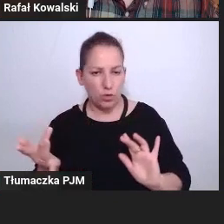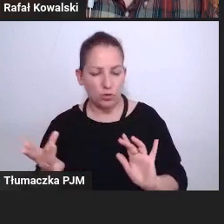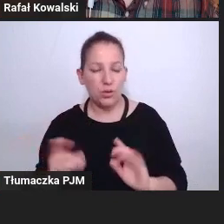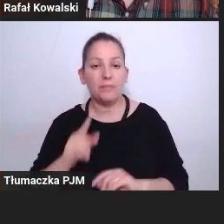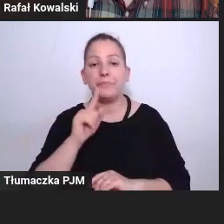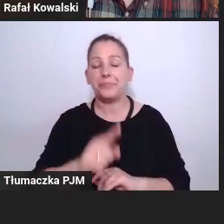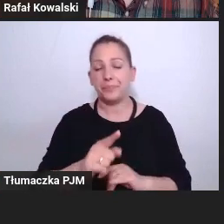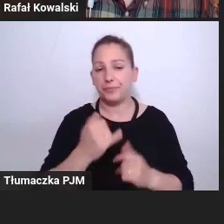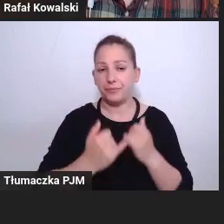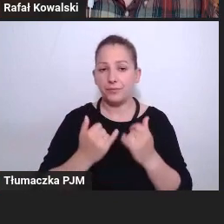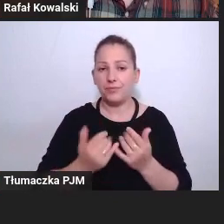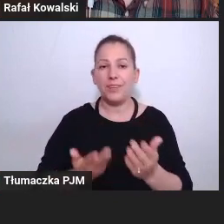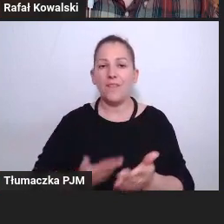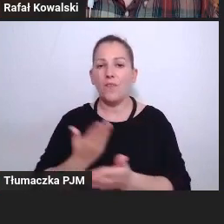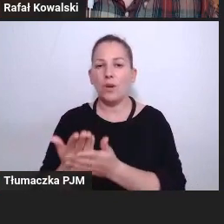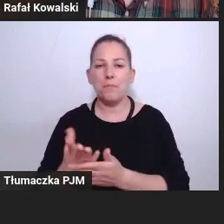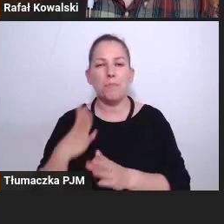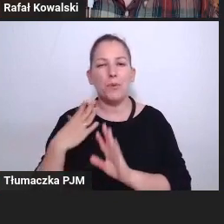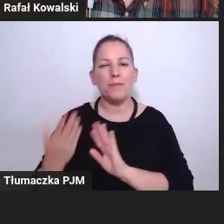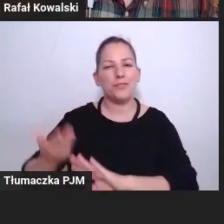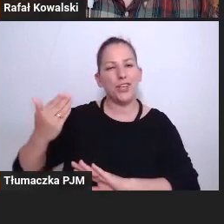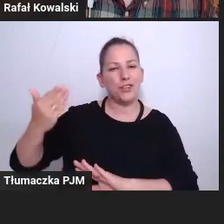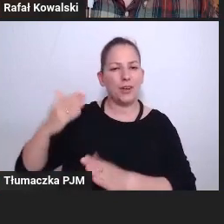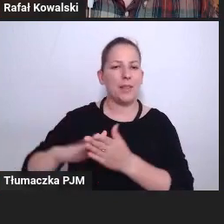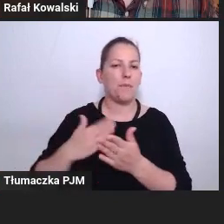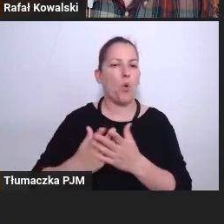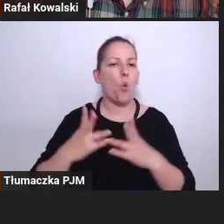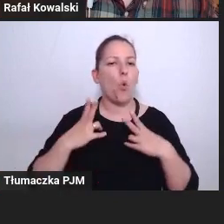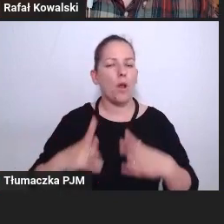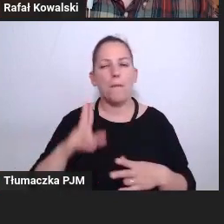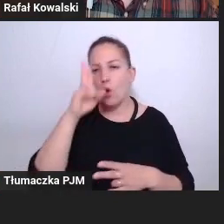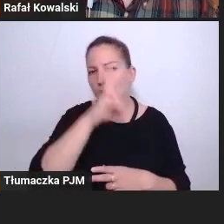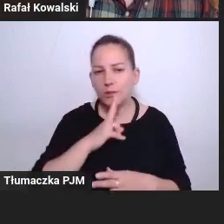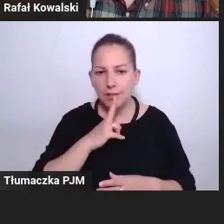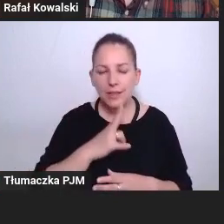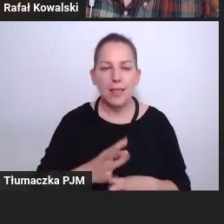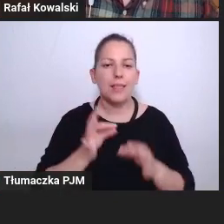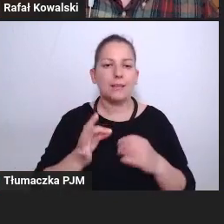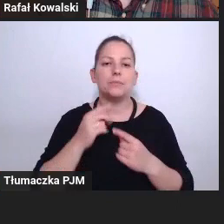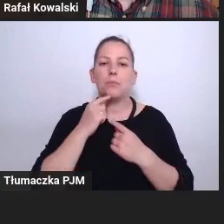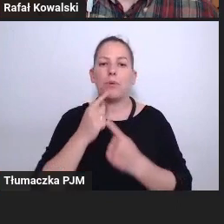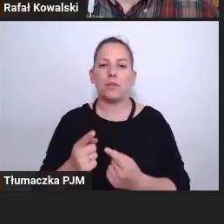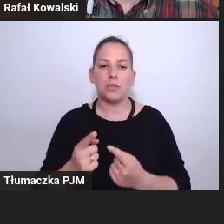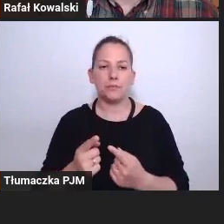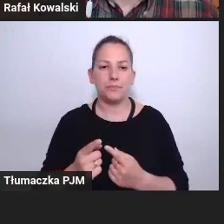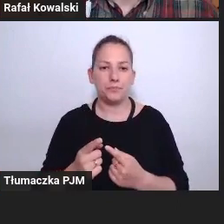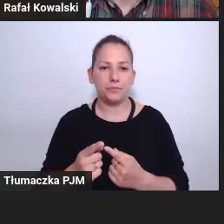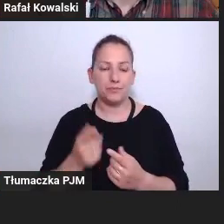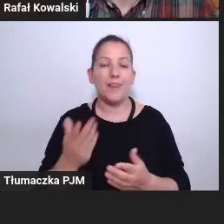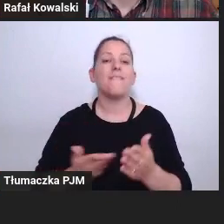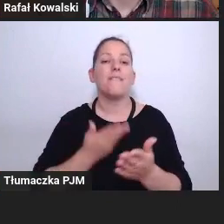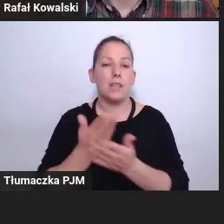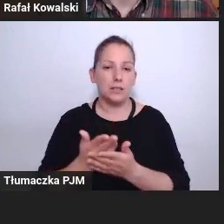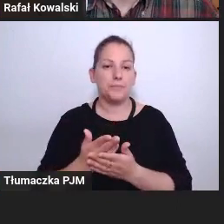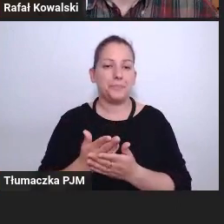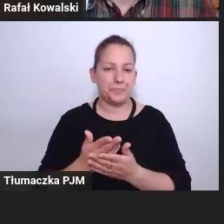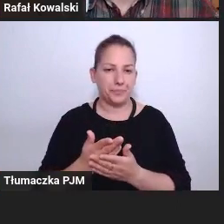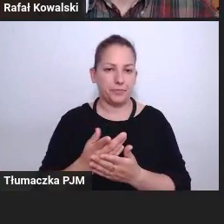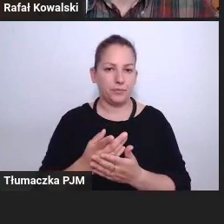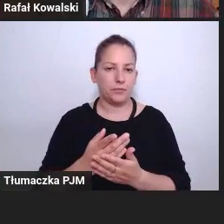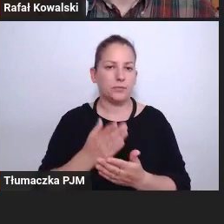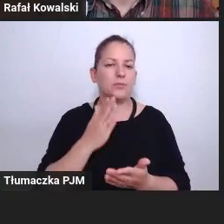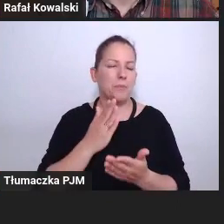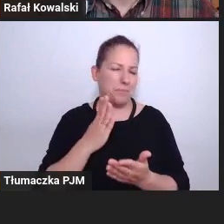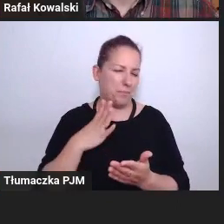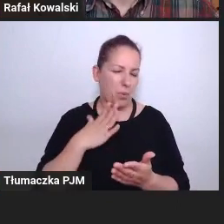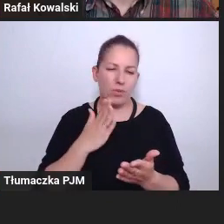przypadku wniosków takich, jakie były składane na przykład o urlop rodzicielski, teraz jest powiedziane, i te wnioski miały być składane jedynie, były